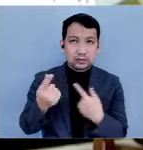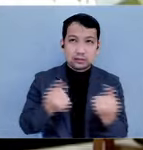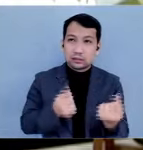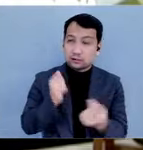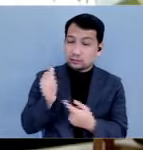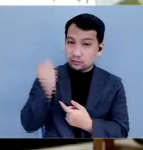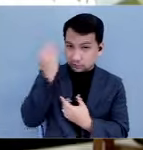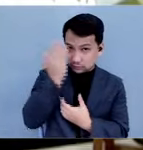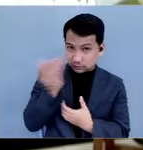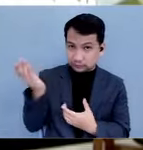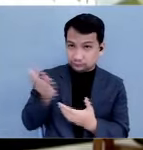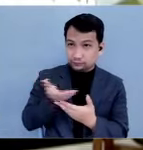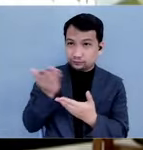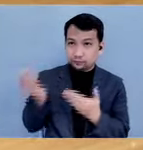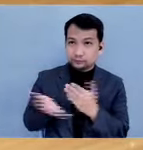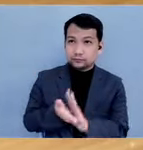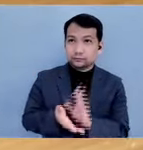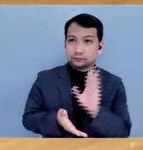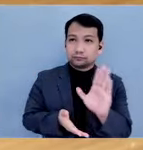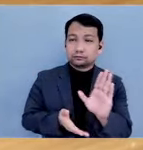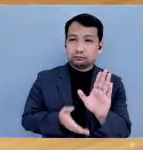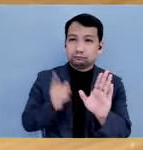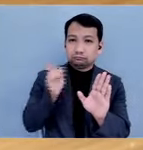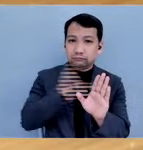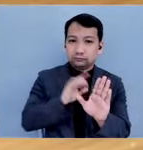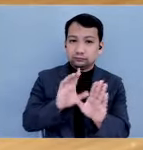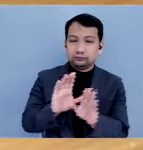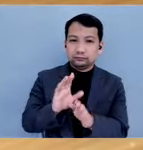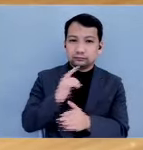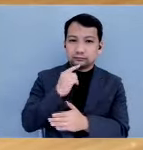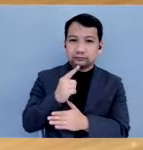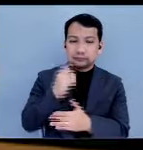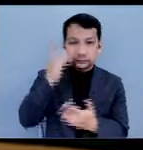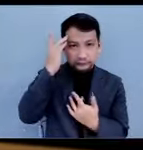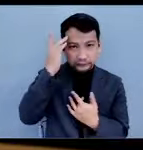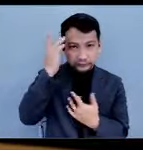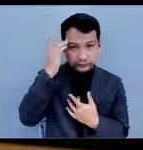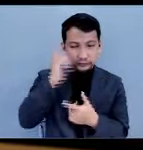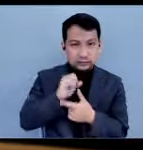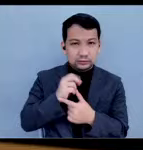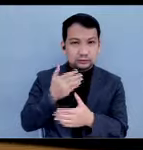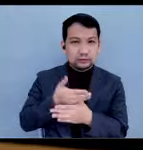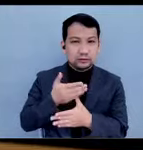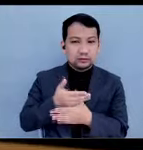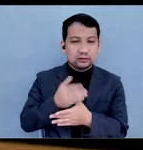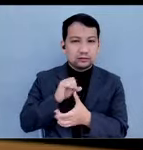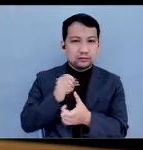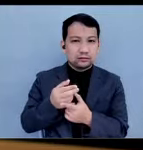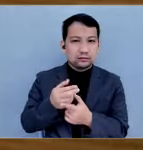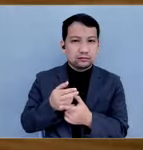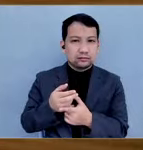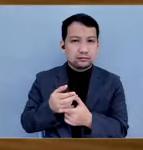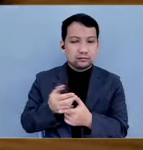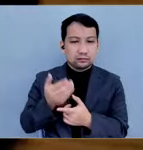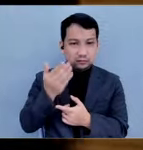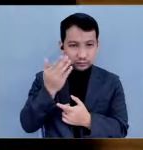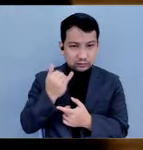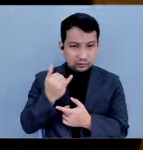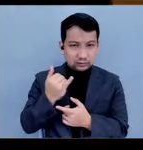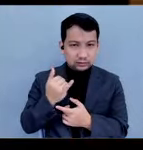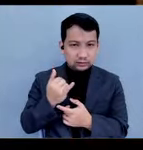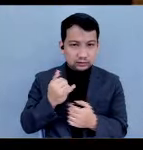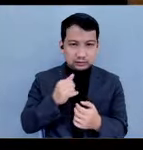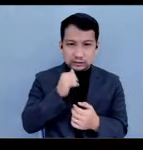maaari mong kasuhan ang mga nag-prank sa'yo kung ikaw ay nagkasakit o naperwisyo o napinsala dahil sa kapabayaan